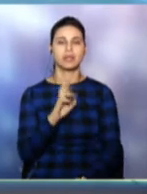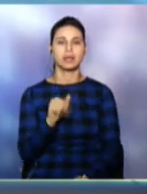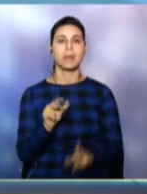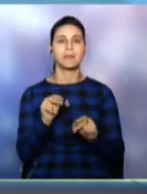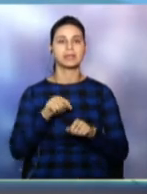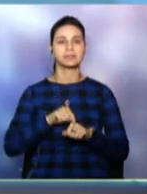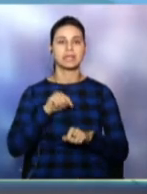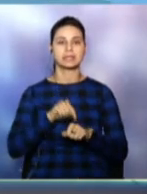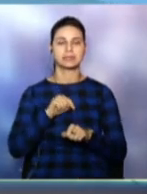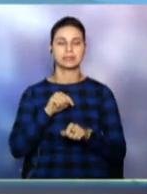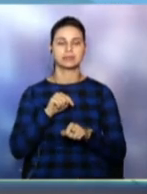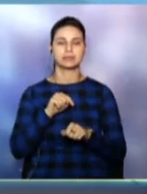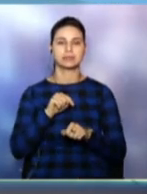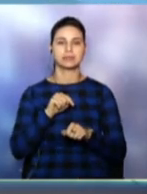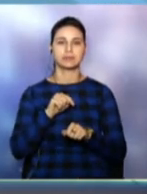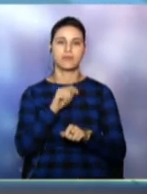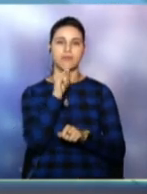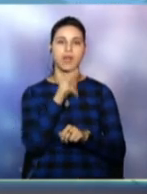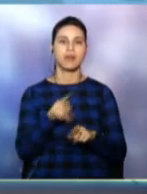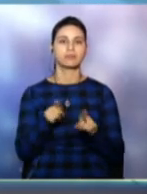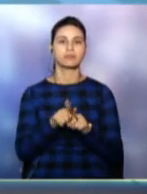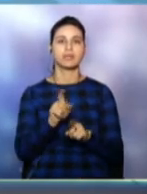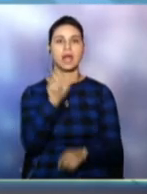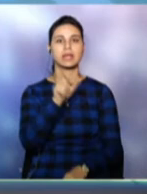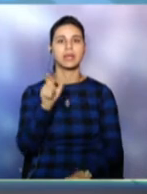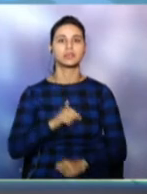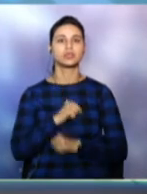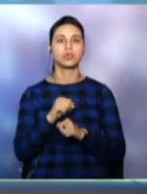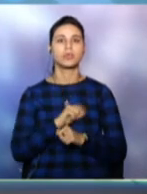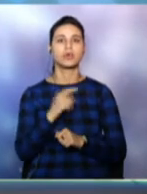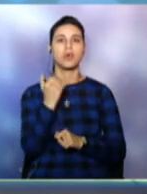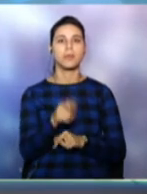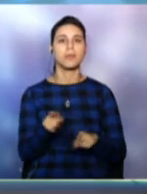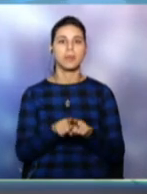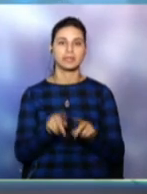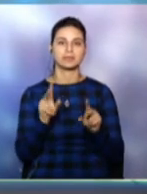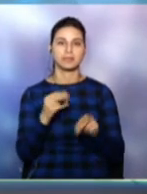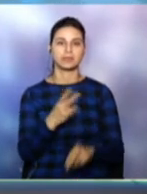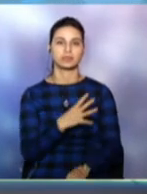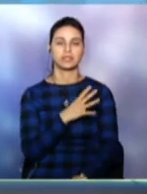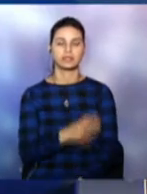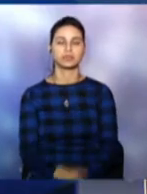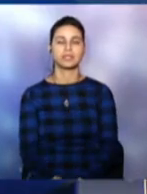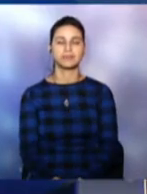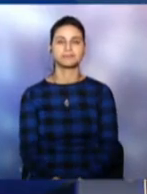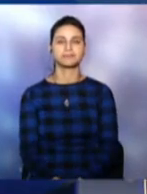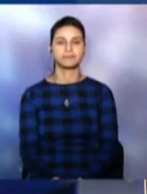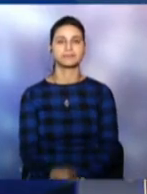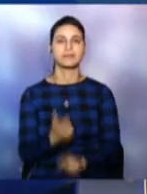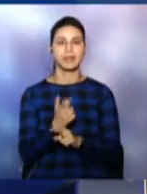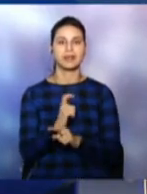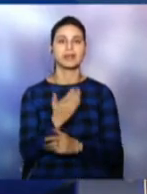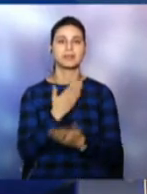ბედნიერების განცდის იმიტირების მაგივრად ადამიანები ცდილობენ, რომ მართლაც ბედნიერები იყვნენ. მიხარია, რომ